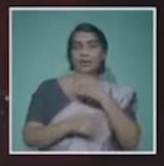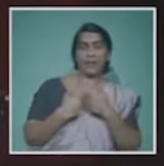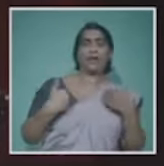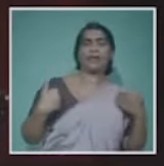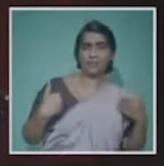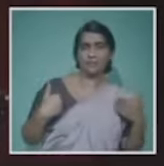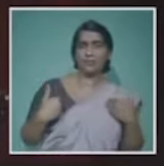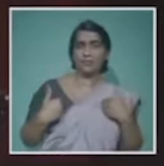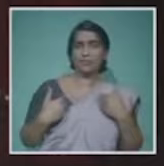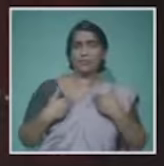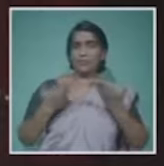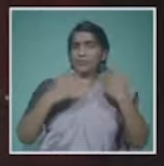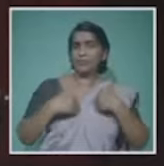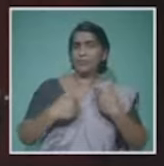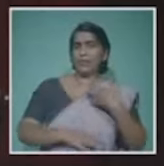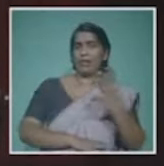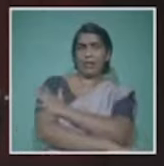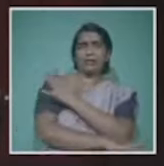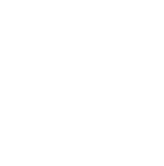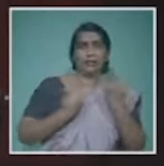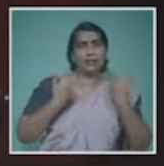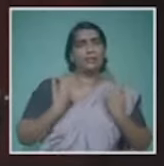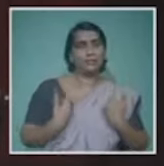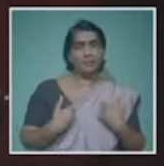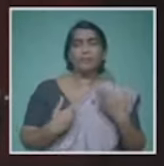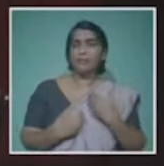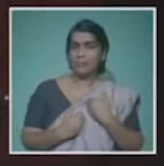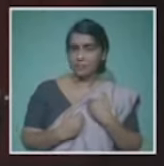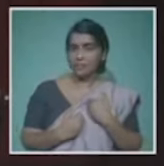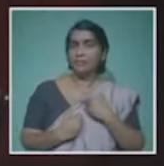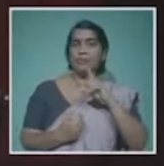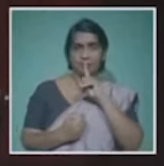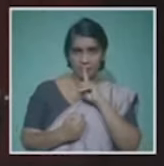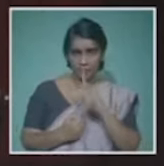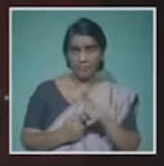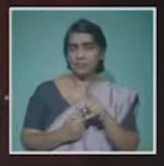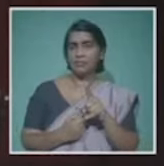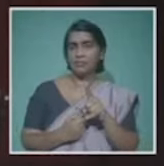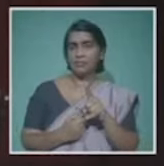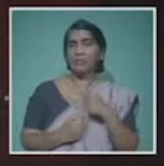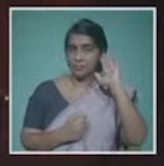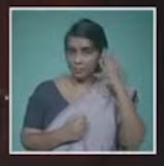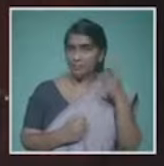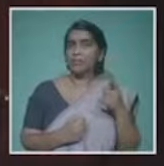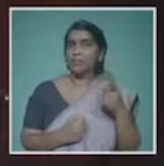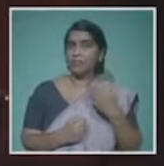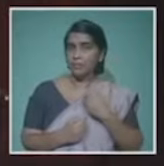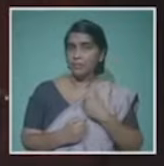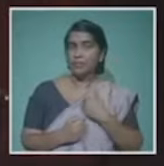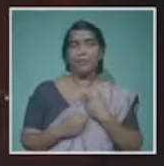මොකද පැත්තක ඉන්න අපේ ඇඟේ තමයි මේ ජරාව ගෑවෙන්නේ. ඒ නිසා මම ඔබතුමාගෙන් ඉල්ලා සිටිනවා විශේෂයෙන්ම